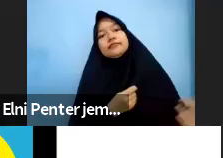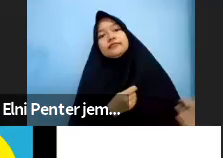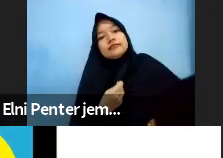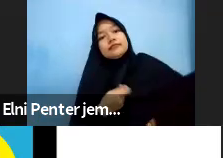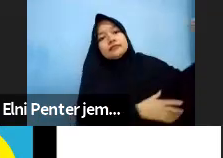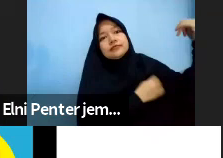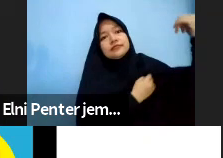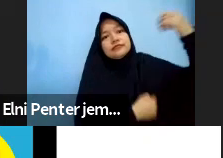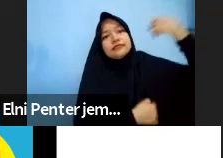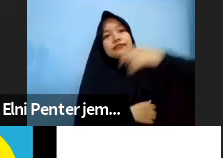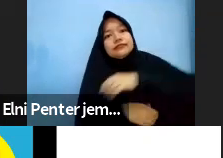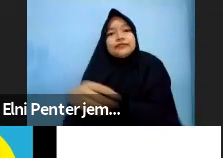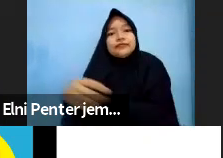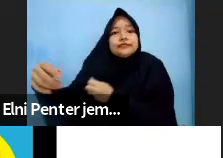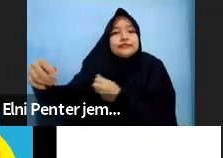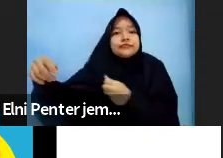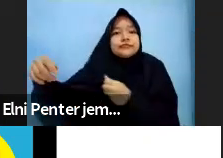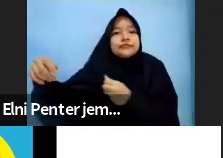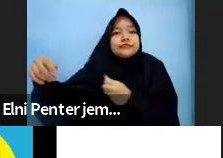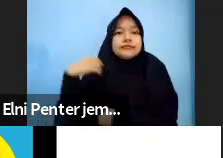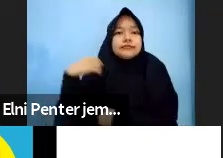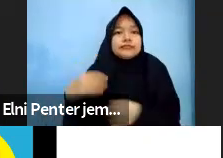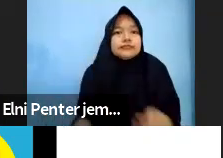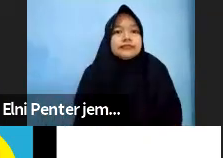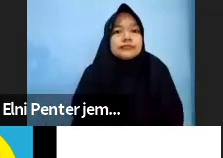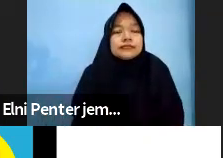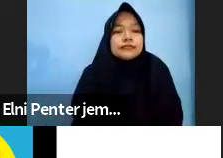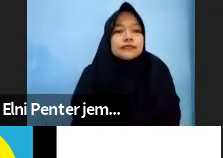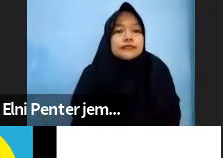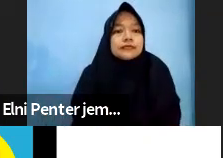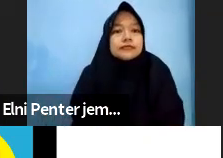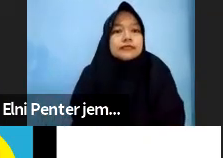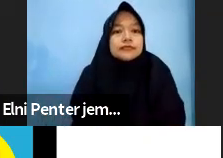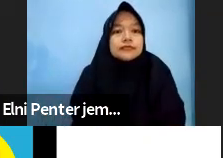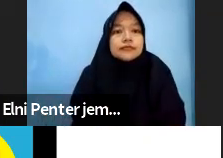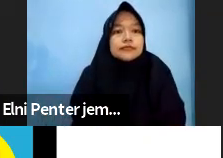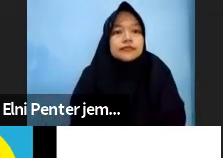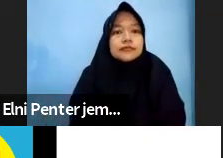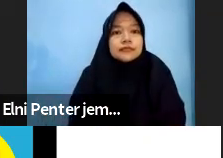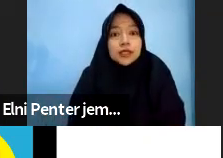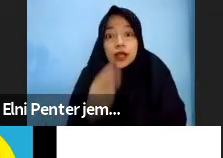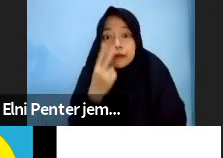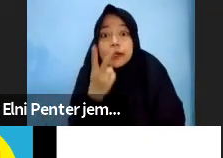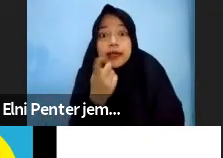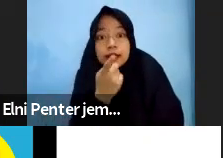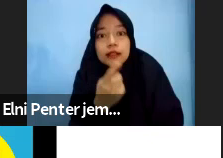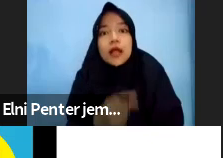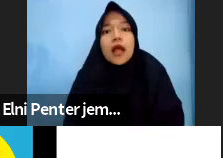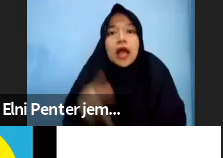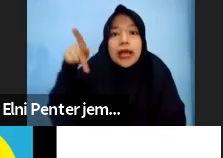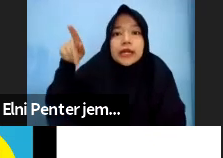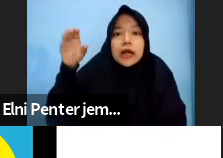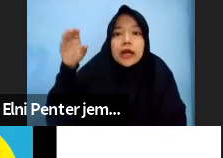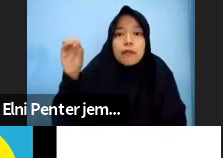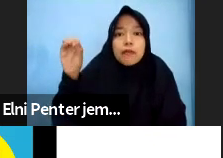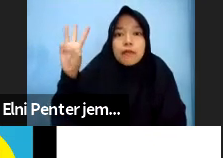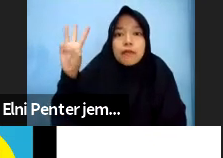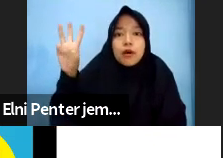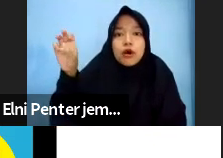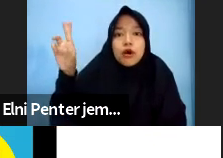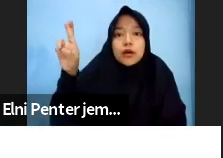Hai nah kelihatan ya PowerPoint file Open ibu kalau bapak ibu sudah masuk ke sebentar